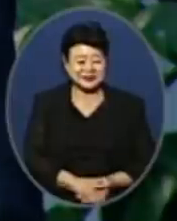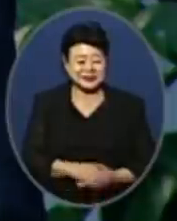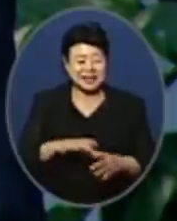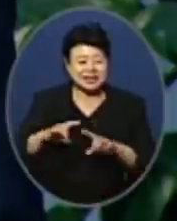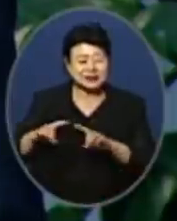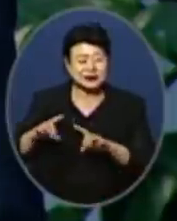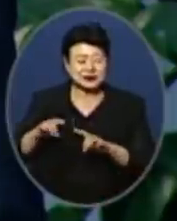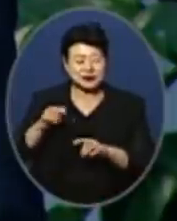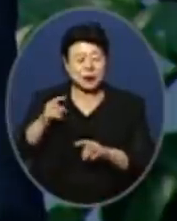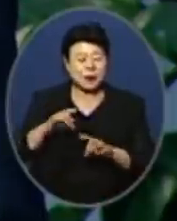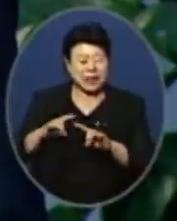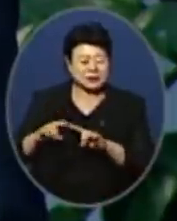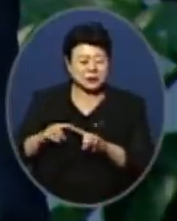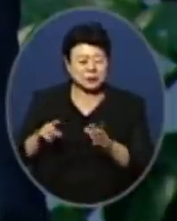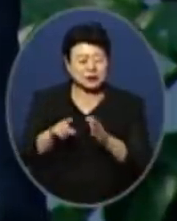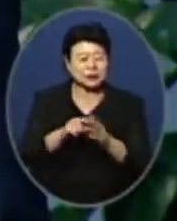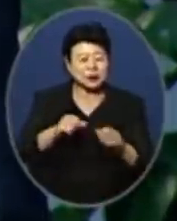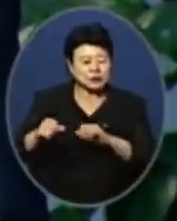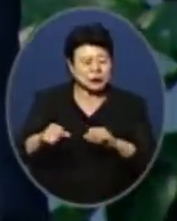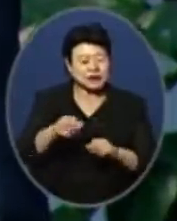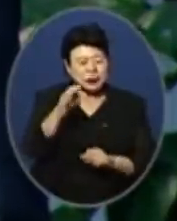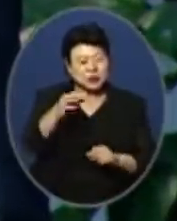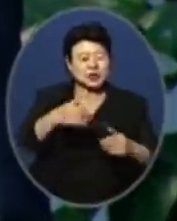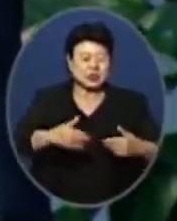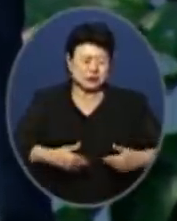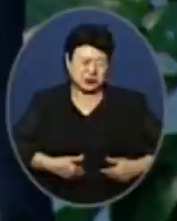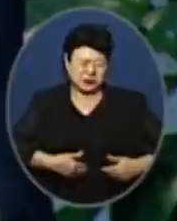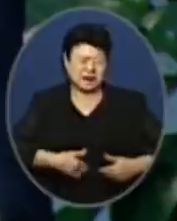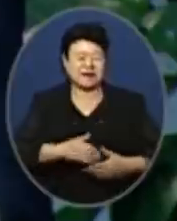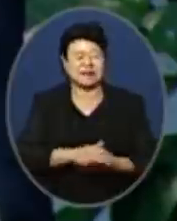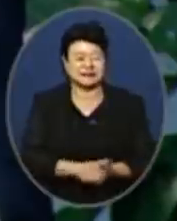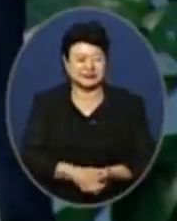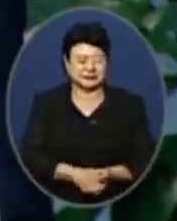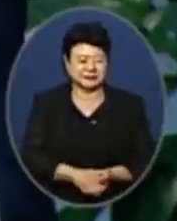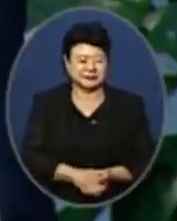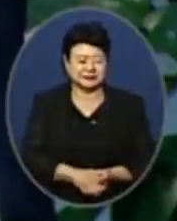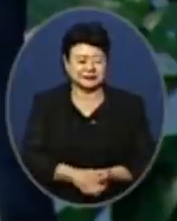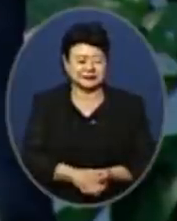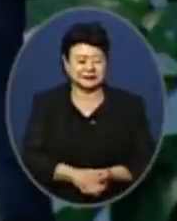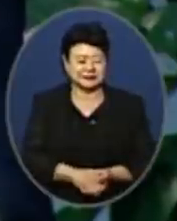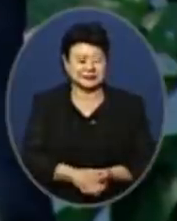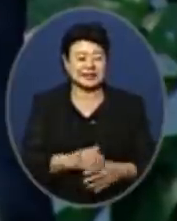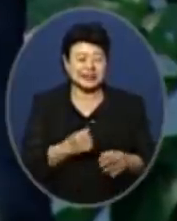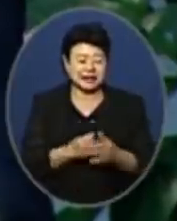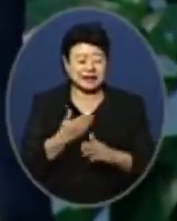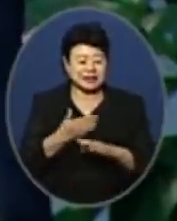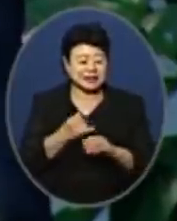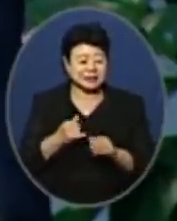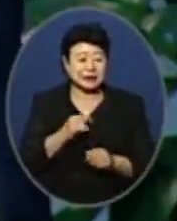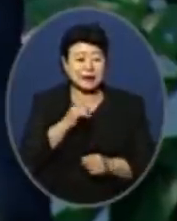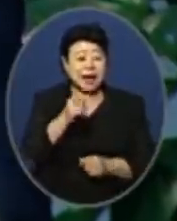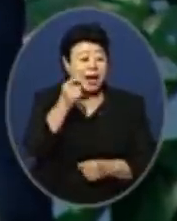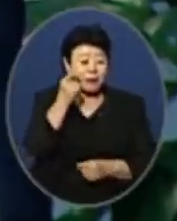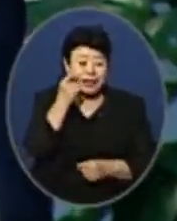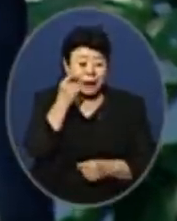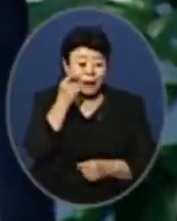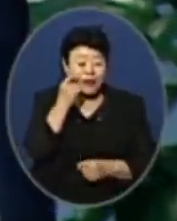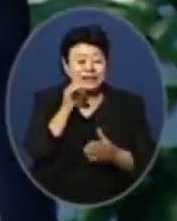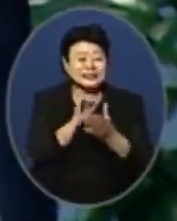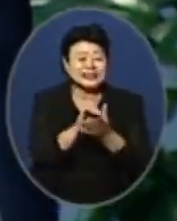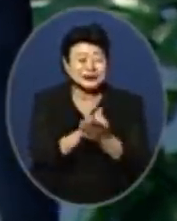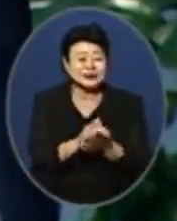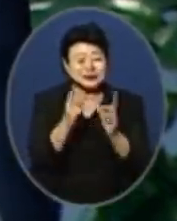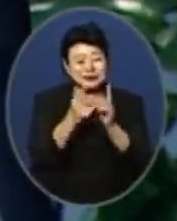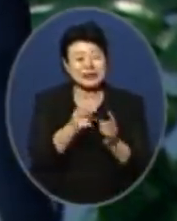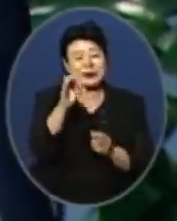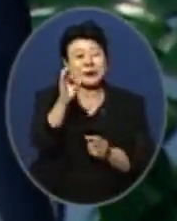극동방송을 믿음으로 운영하지 않으니까 돈이 굉장히 필요하거든요. 그러니까 다른 사람에게는 직접 돈 달라는 말 못하고 나만